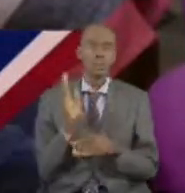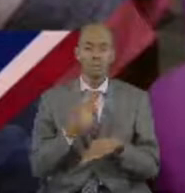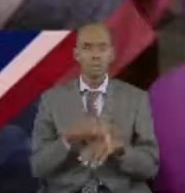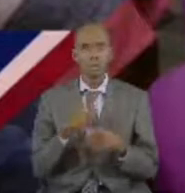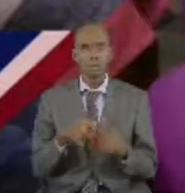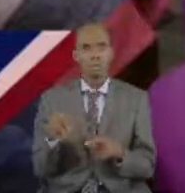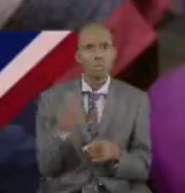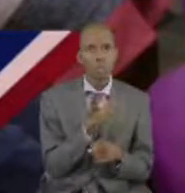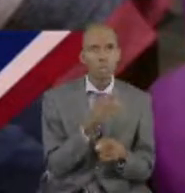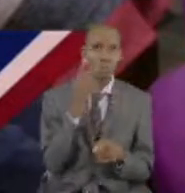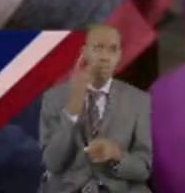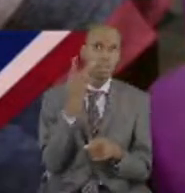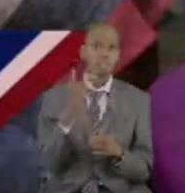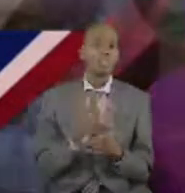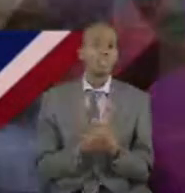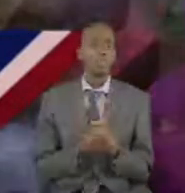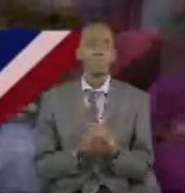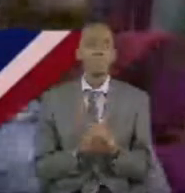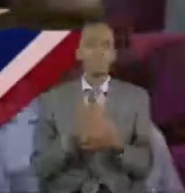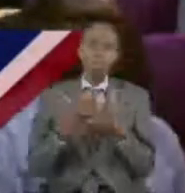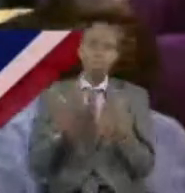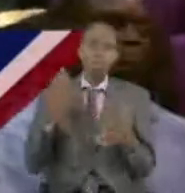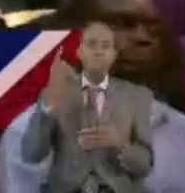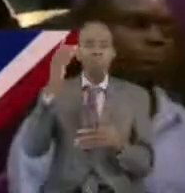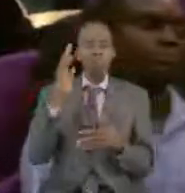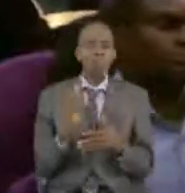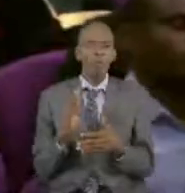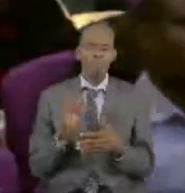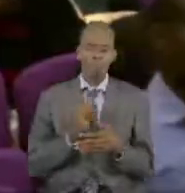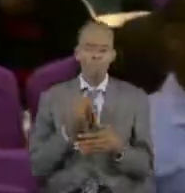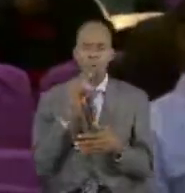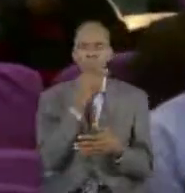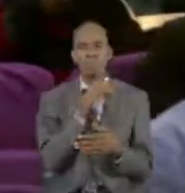devant dieu je ne m' a point